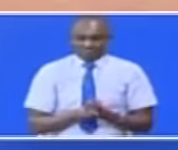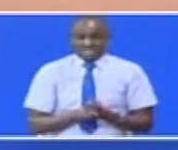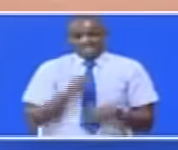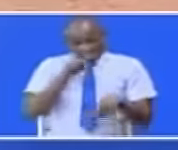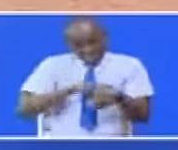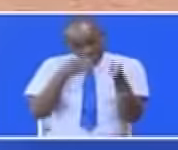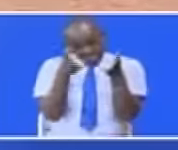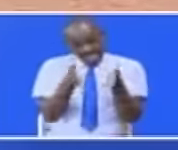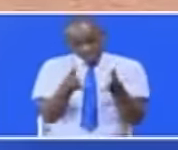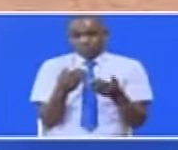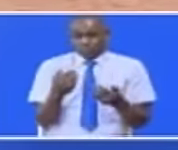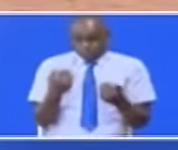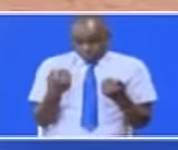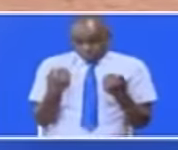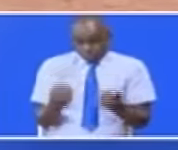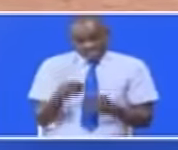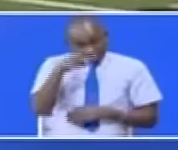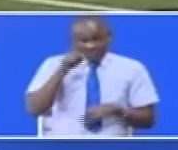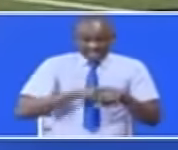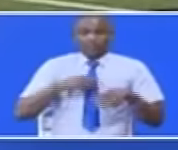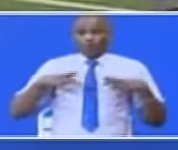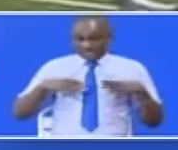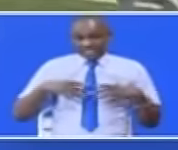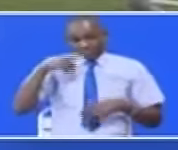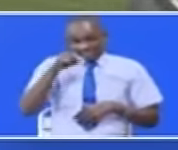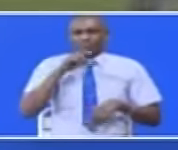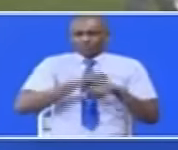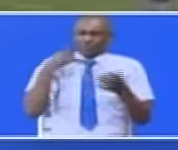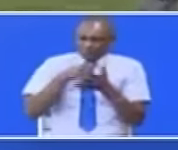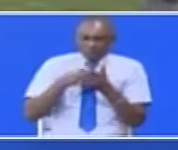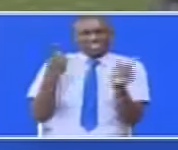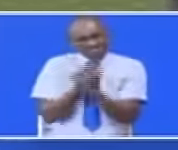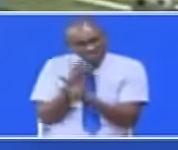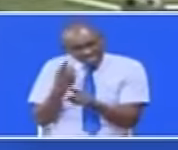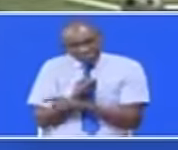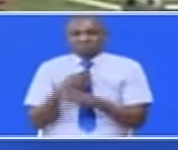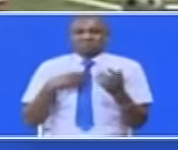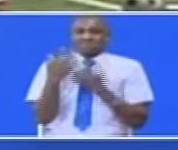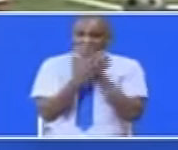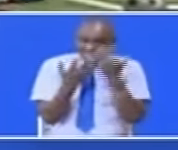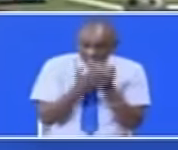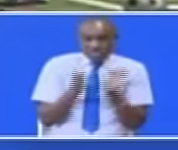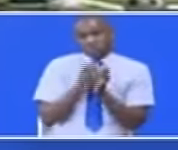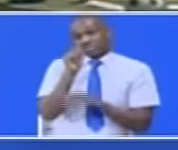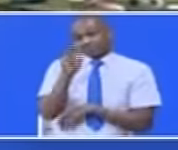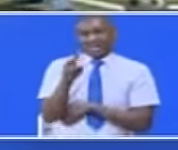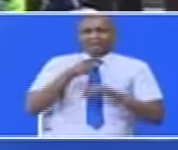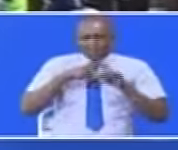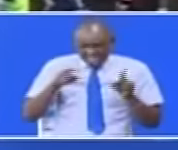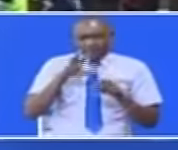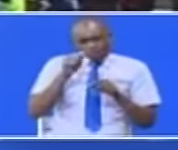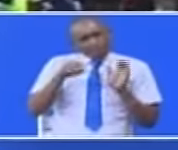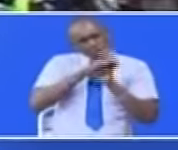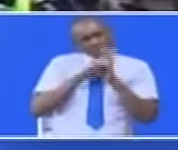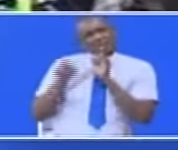Nyakati za sasa watoto kama hao wakiwa likizo wanapata kujihusisha na michezo ya tarakilishi au kutizama runinga, lakini kupitia